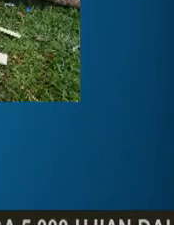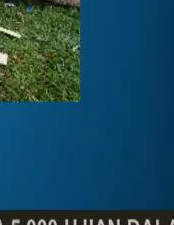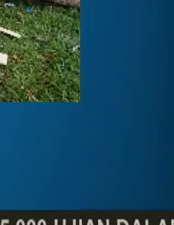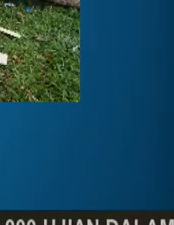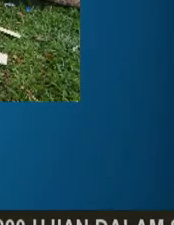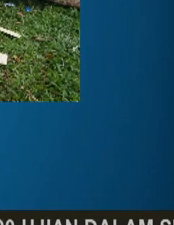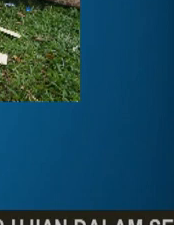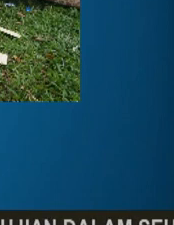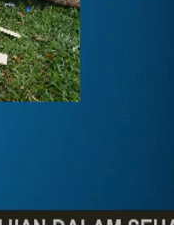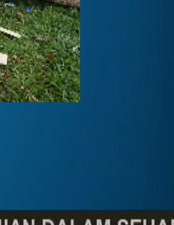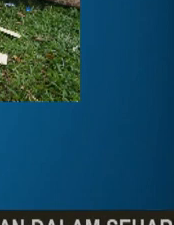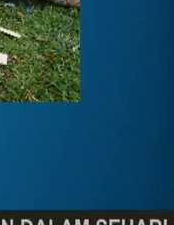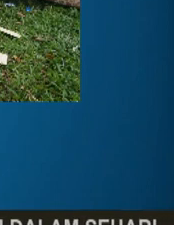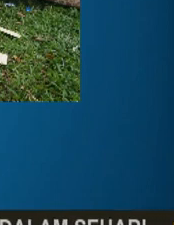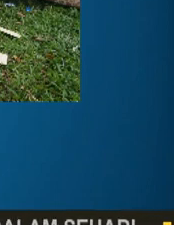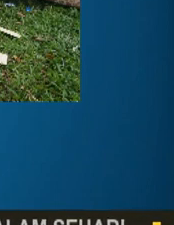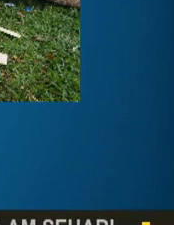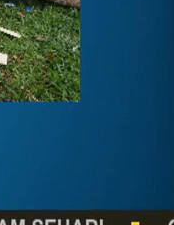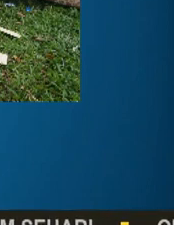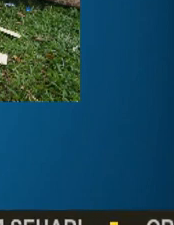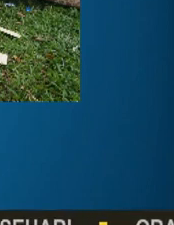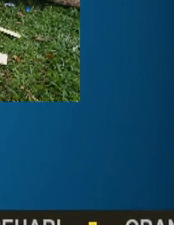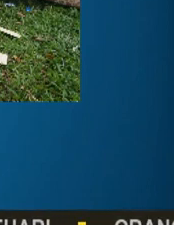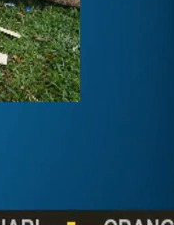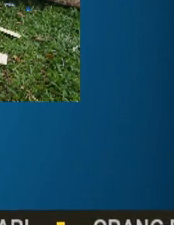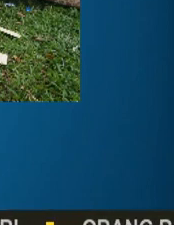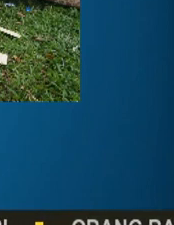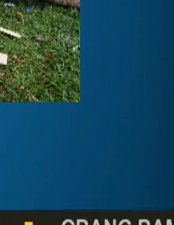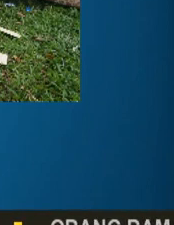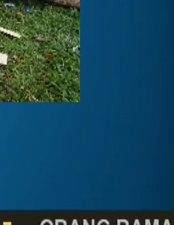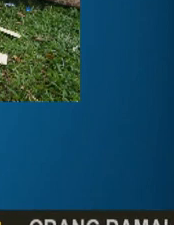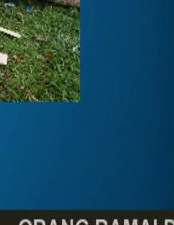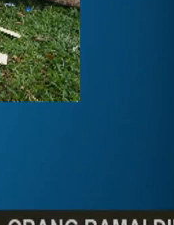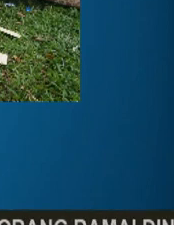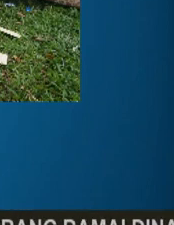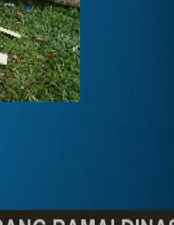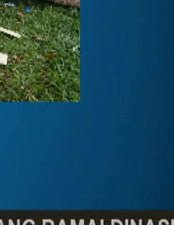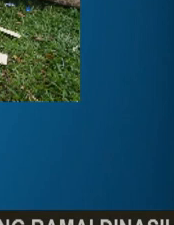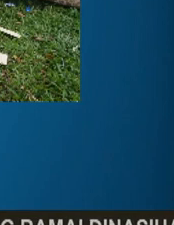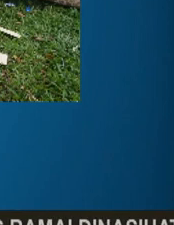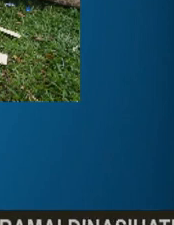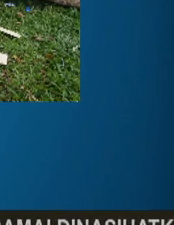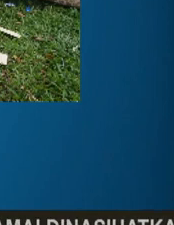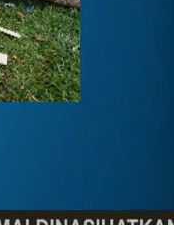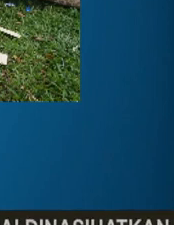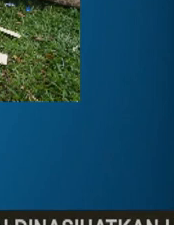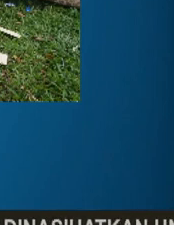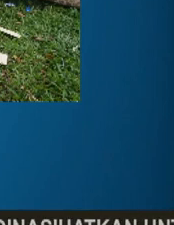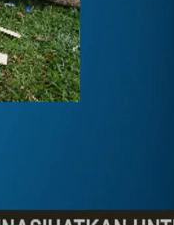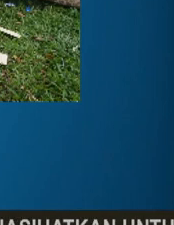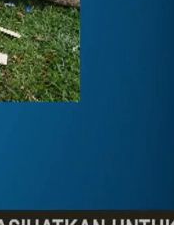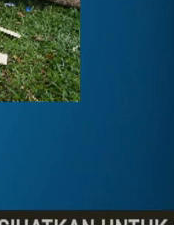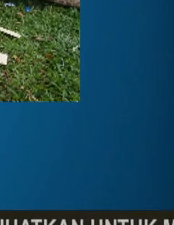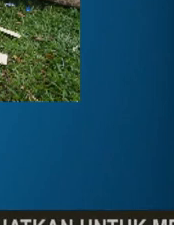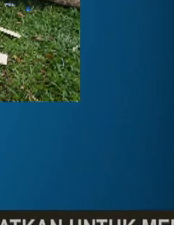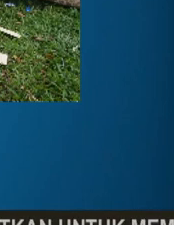dalam siaran atau Dark bahagian penguatkuasa and jabatan bandaran Kuala belait dan serial Saikat Sahid sendirian